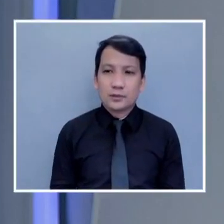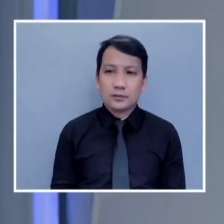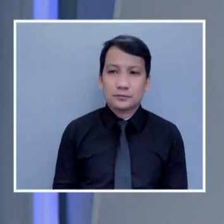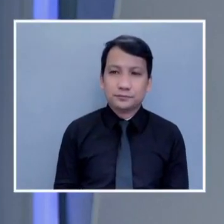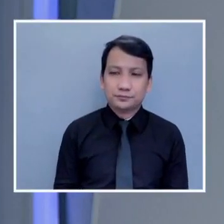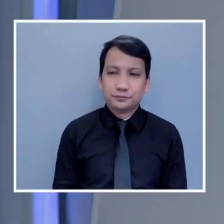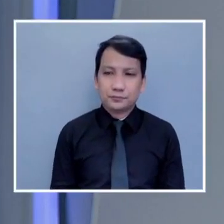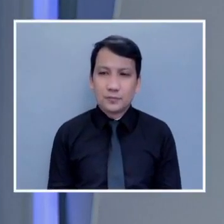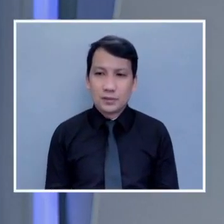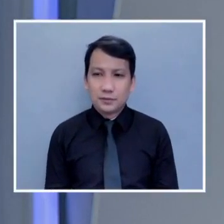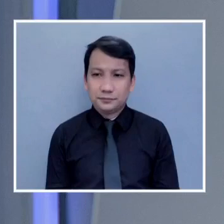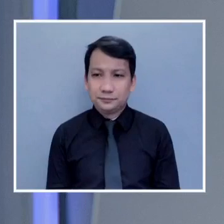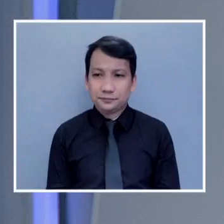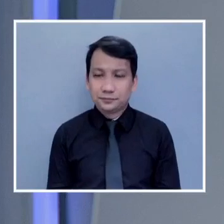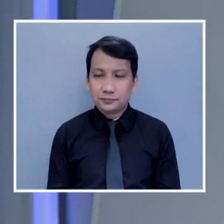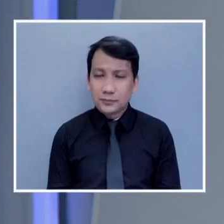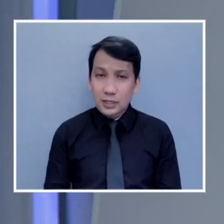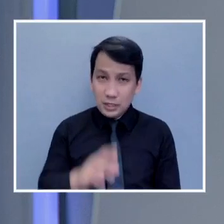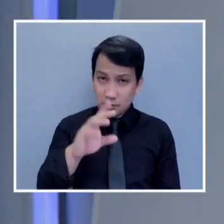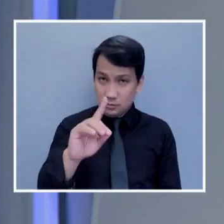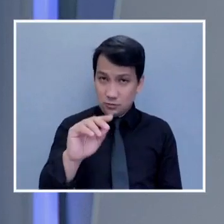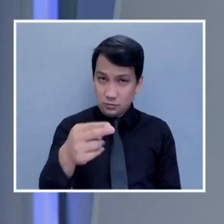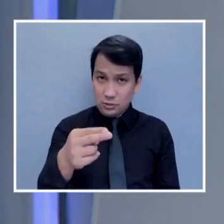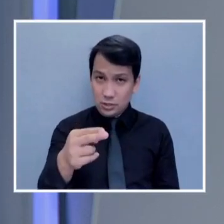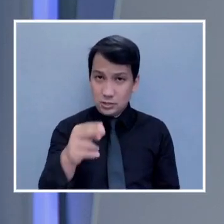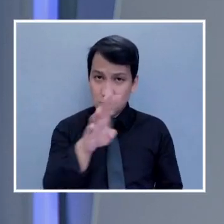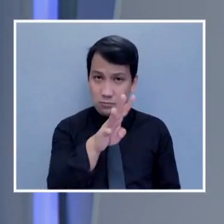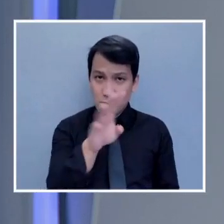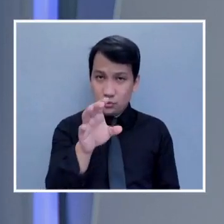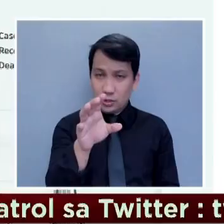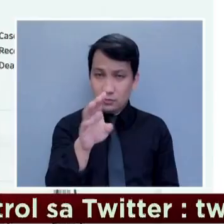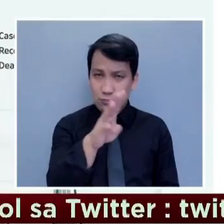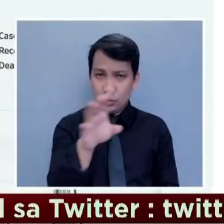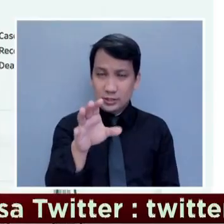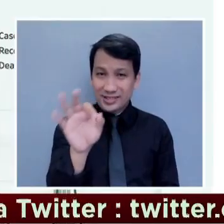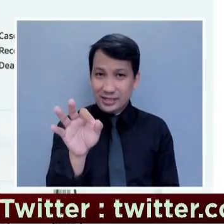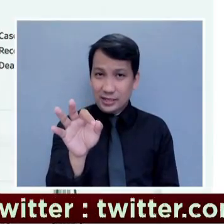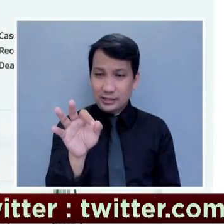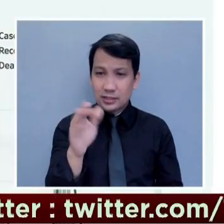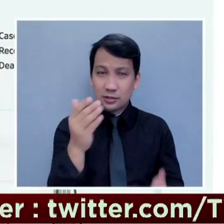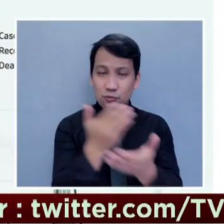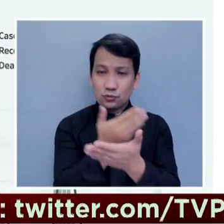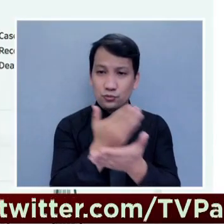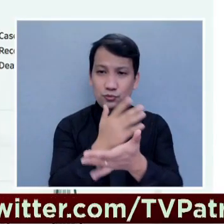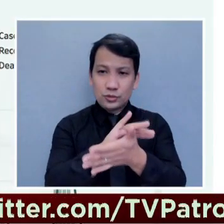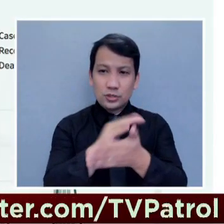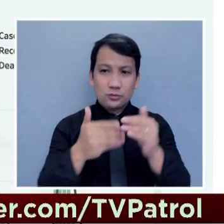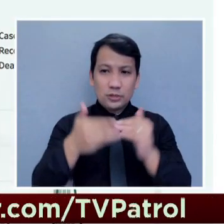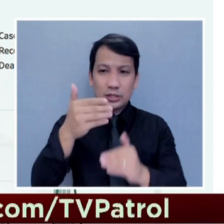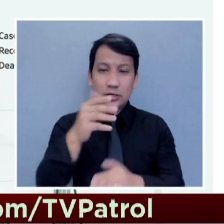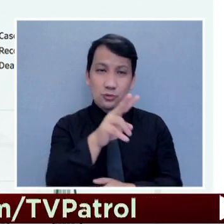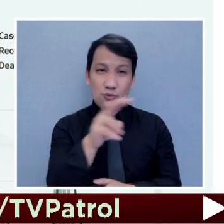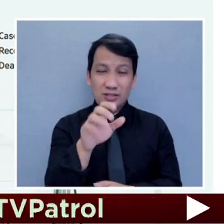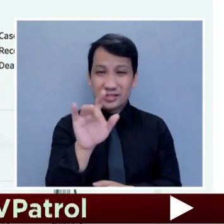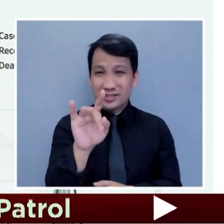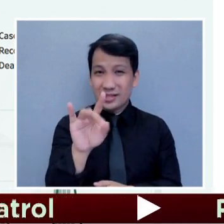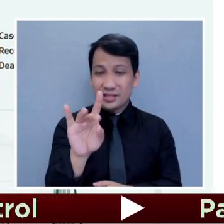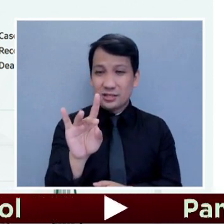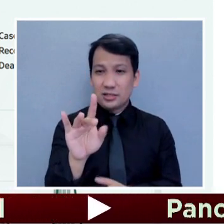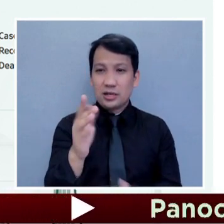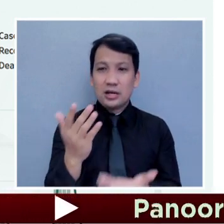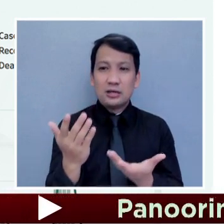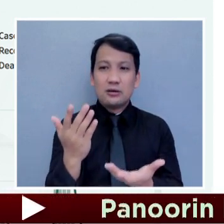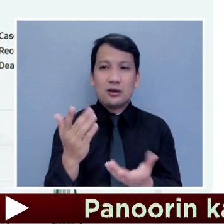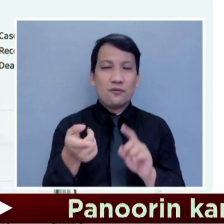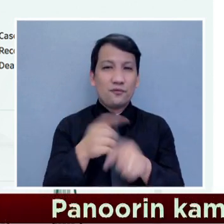Nakapagdala ang Department of Health ng 409 na bagong kaso ng COVID-19. 218 sa mga kasong ito ay